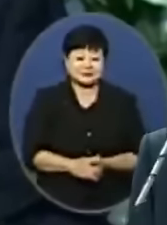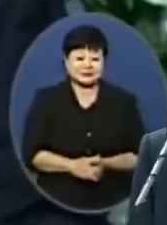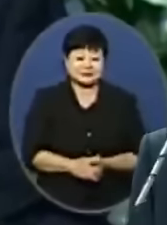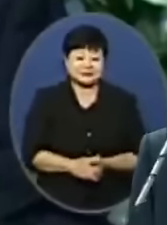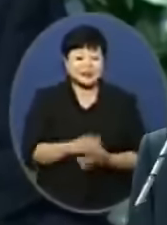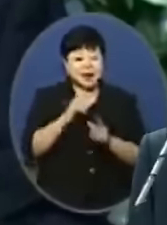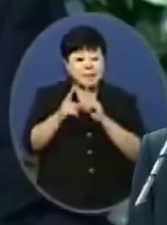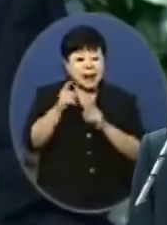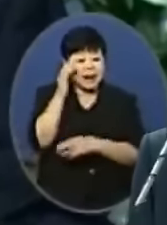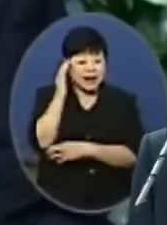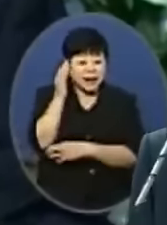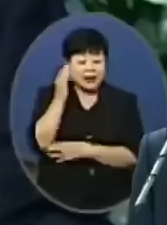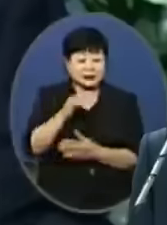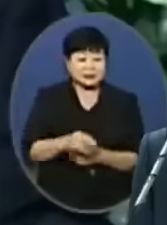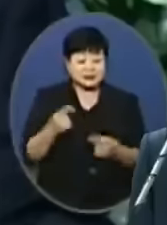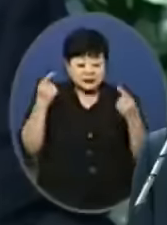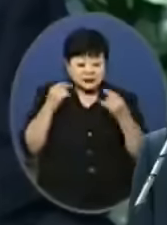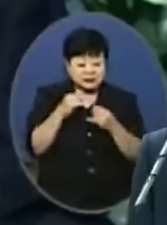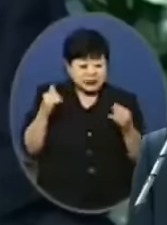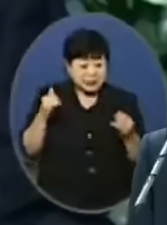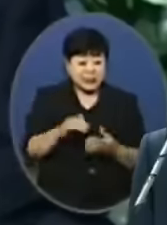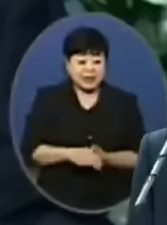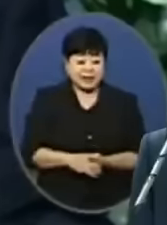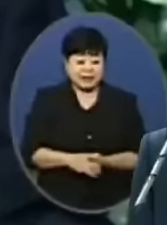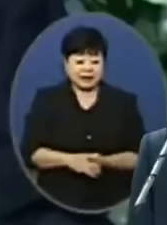그 말을 듣는 우리에게